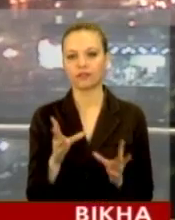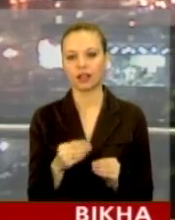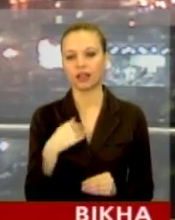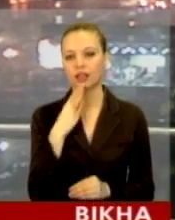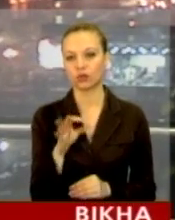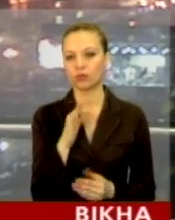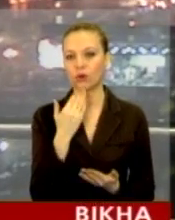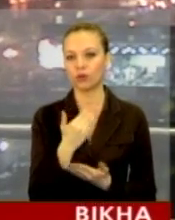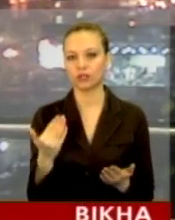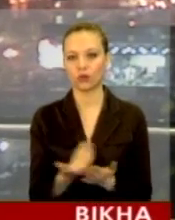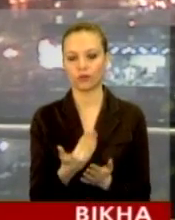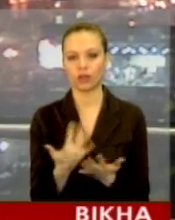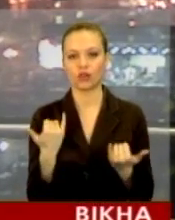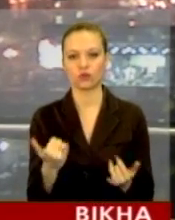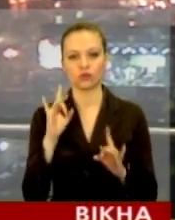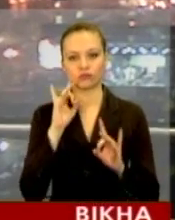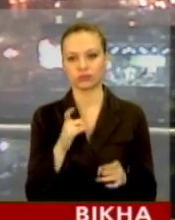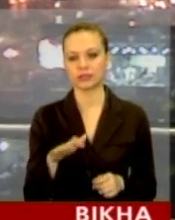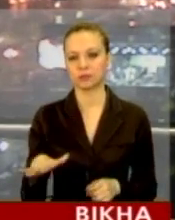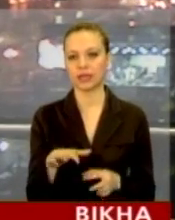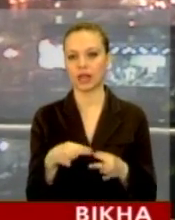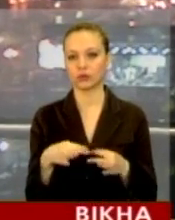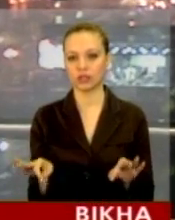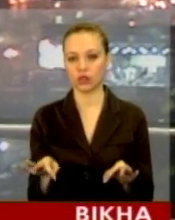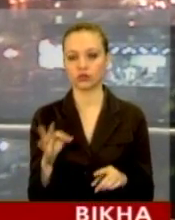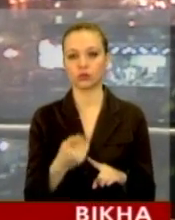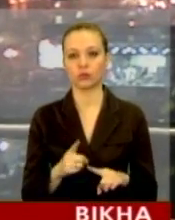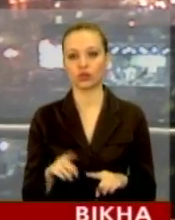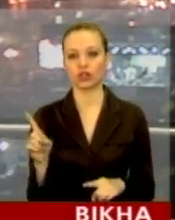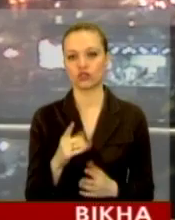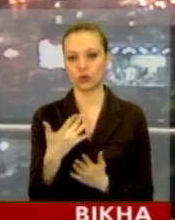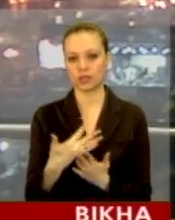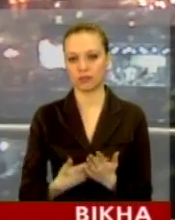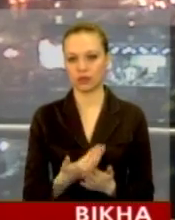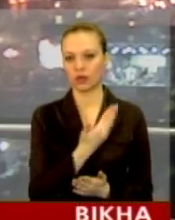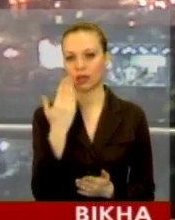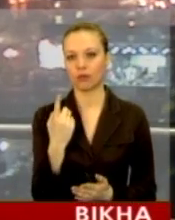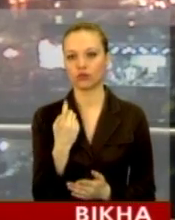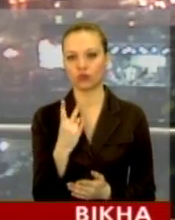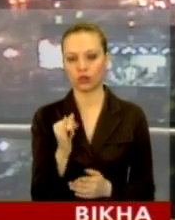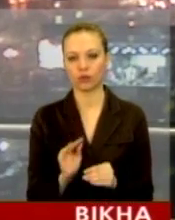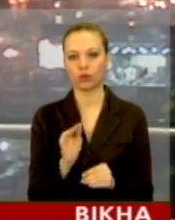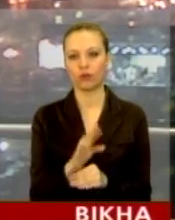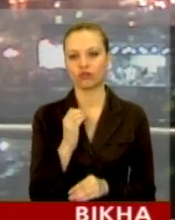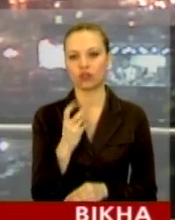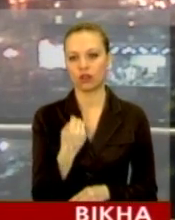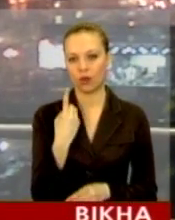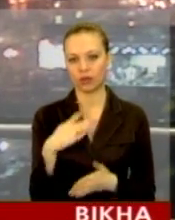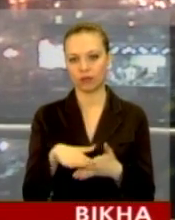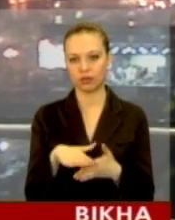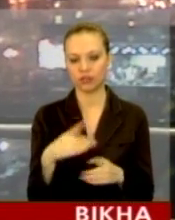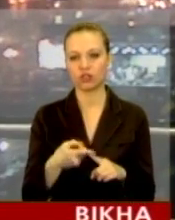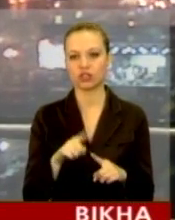скажу про останню новину, яка сьогодні пролунала з Майдану Незалежності, про те, що список Небесної Сотні поповнився ще на одне прізвище.